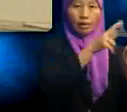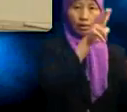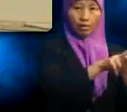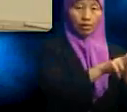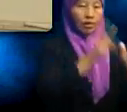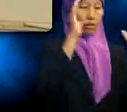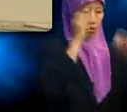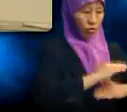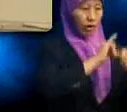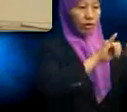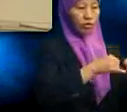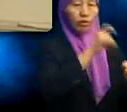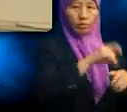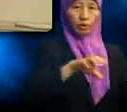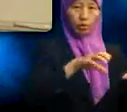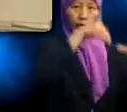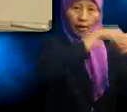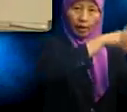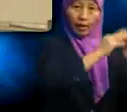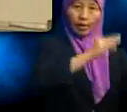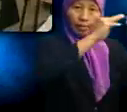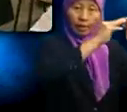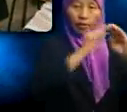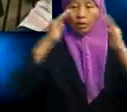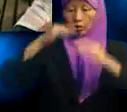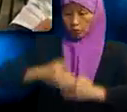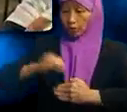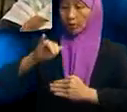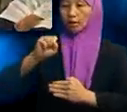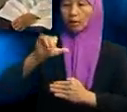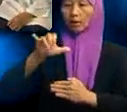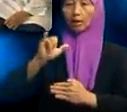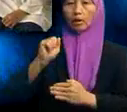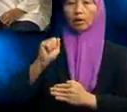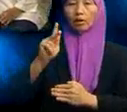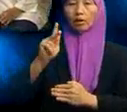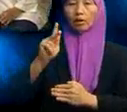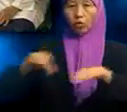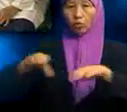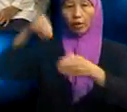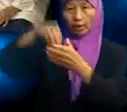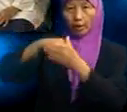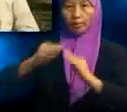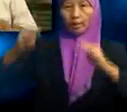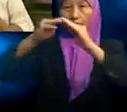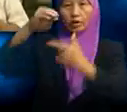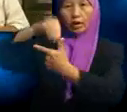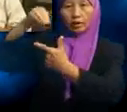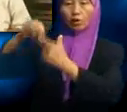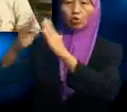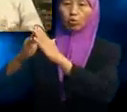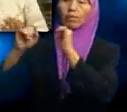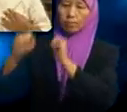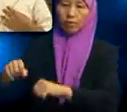Solat Jumaat mestilah dilakukan di masjid, manakala solat Isyak boleh dilakukan di masjid atau di rumah. Saya